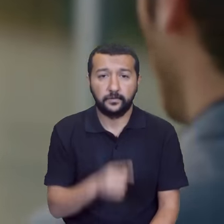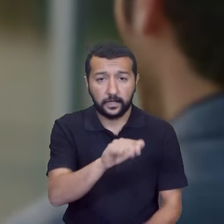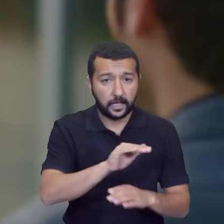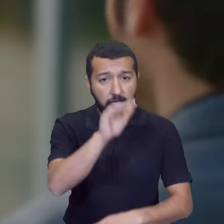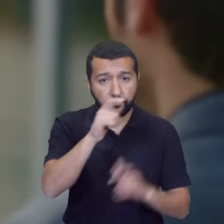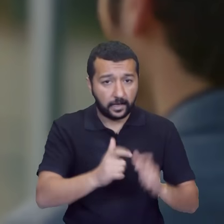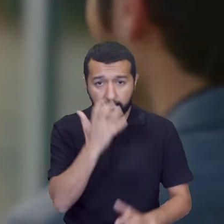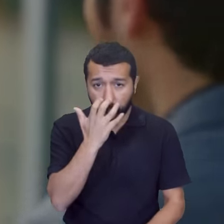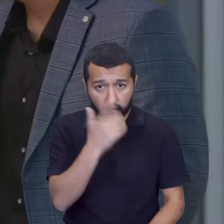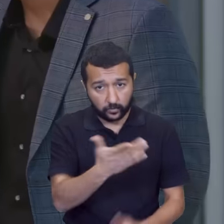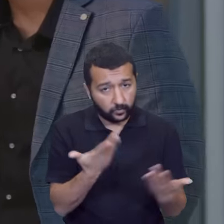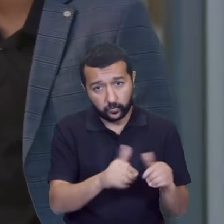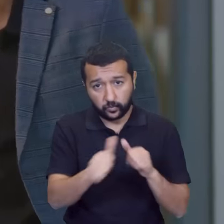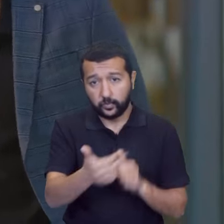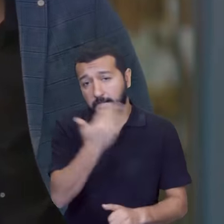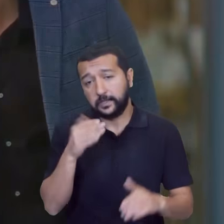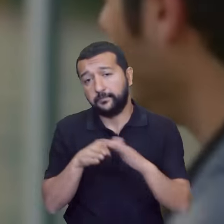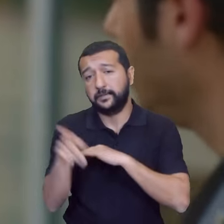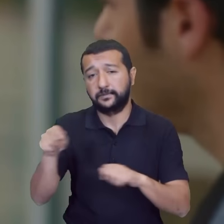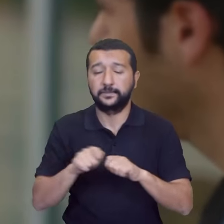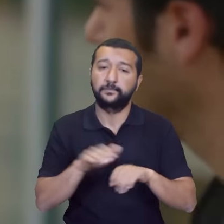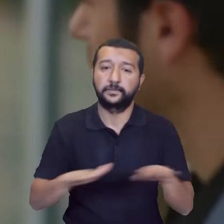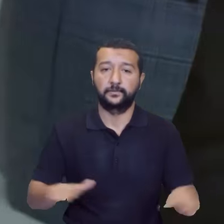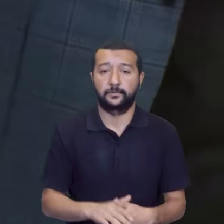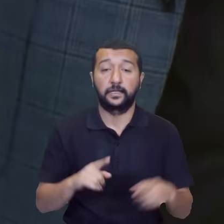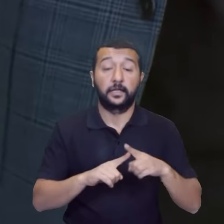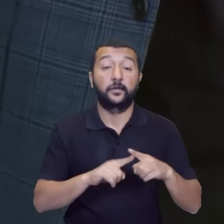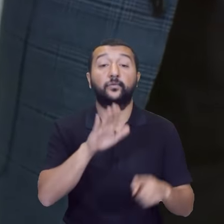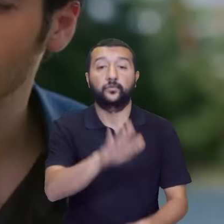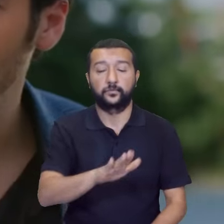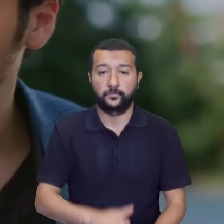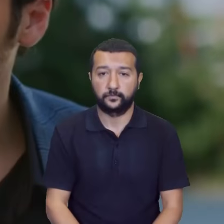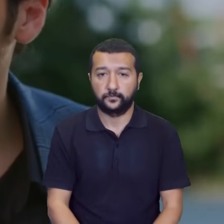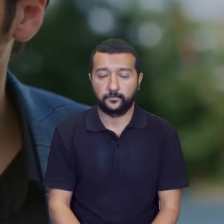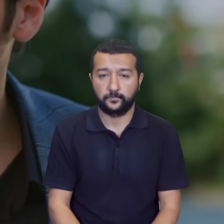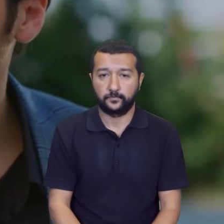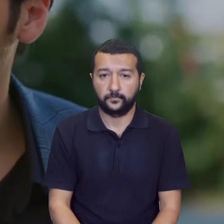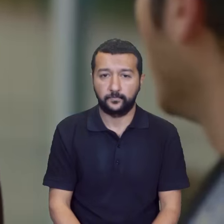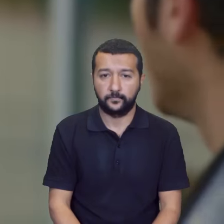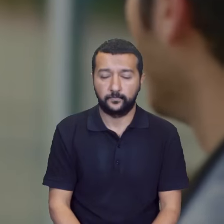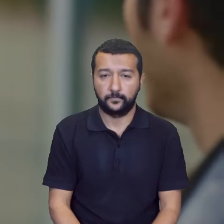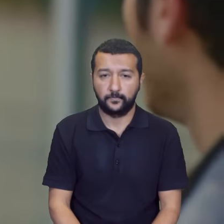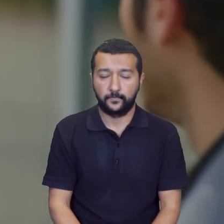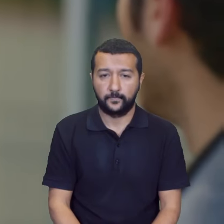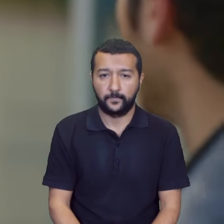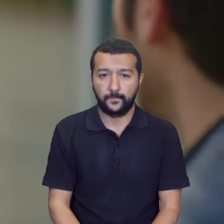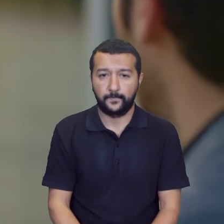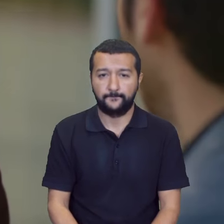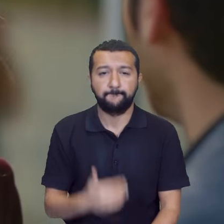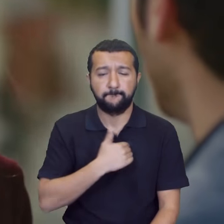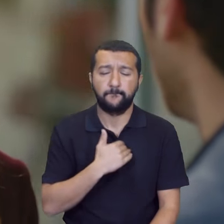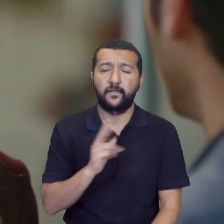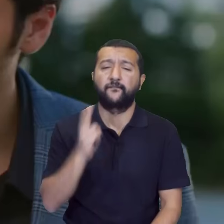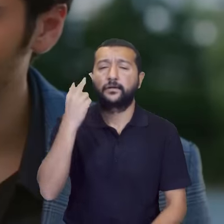Hayatım nerede kaldın ya, ağaç oldum. Hadi girelim, bitirelim bir an evvel şu işi. Hadi. Tarık dur. Elini çekti.